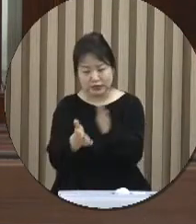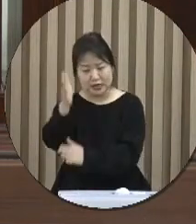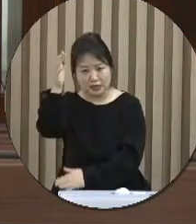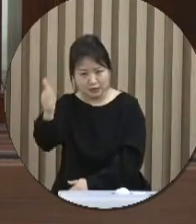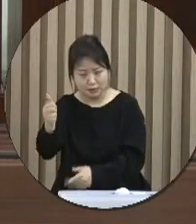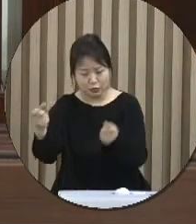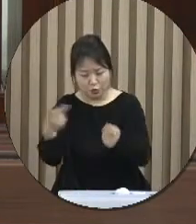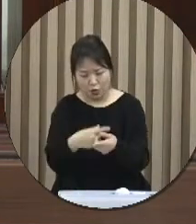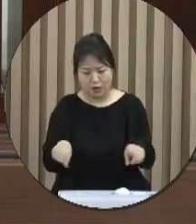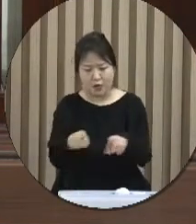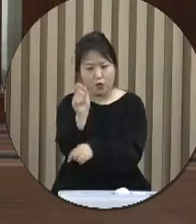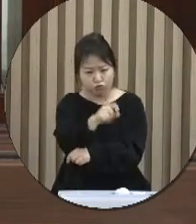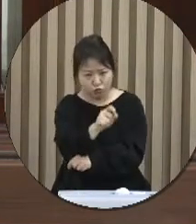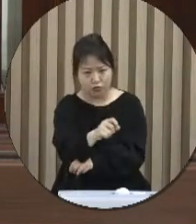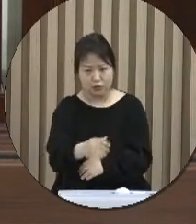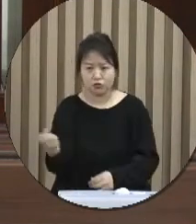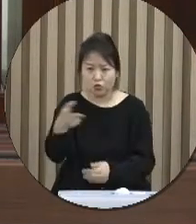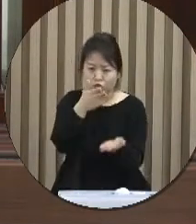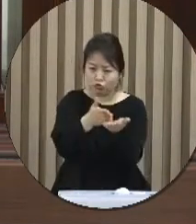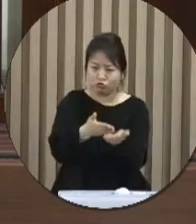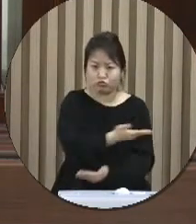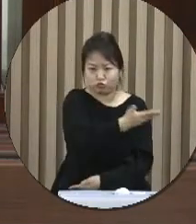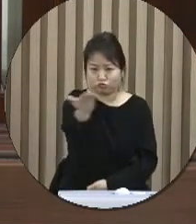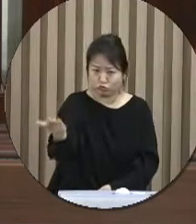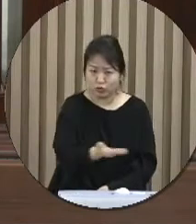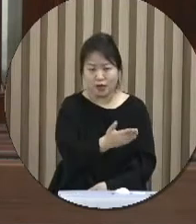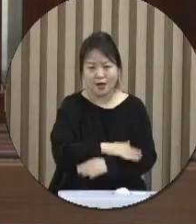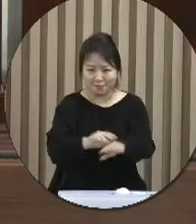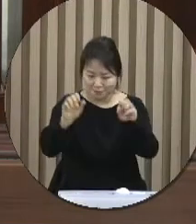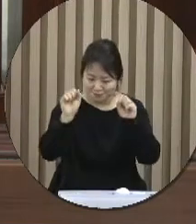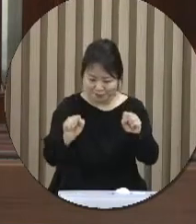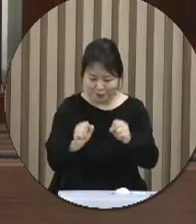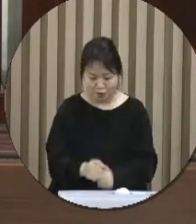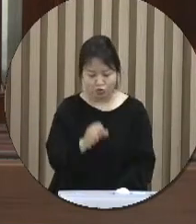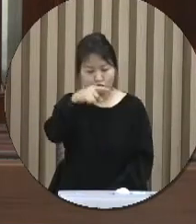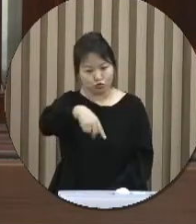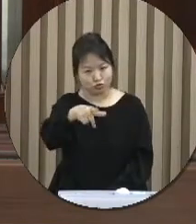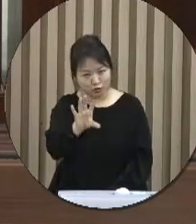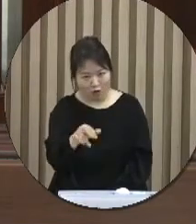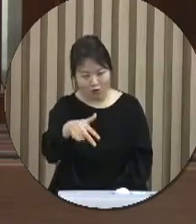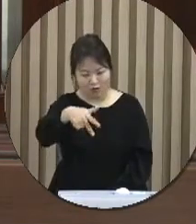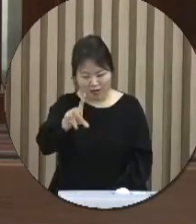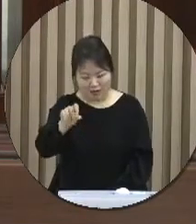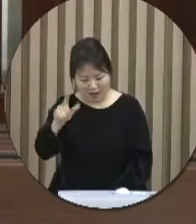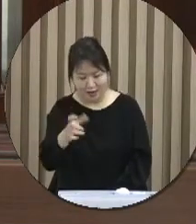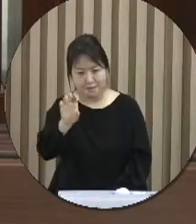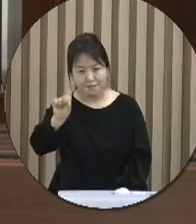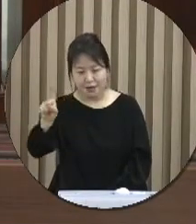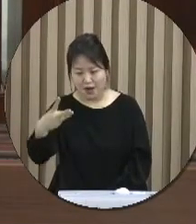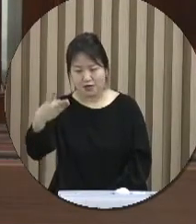시장님과 공직자 여러분, 그리고 언론인 여러분, 안녕하십니까? 우정읍 장안면 팔탄면